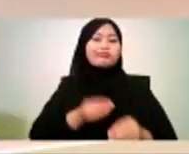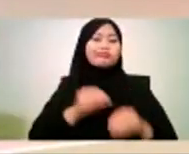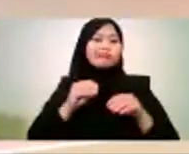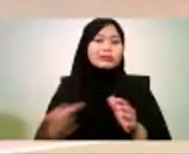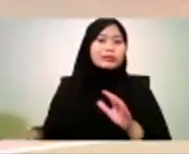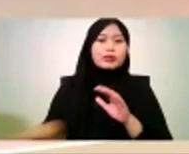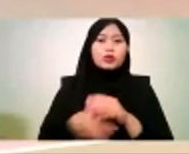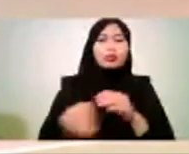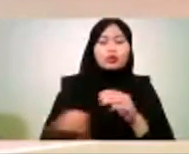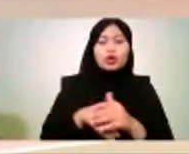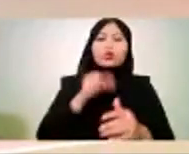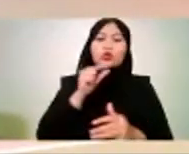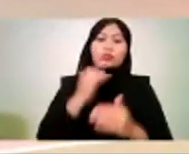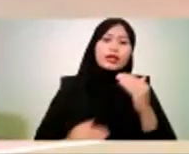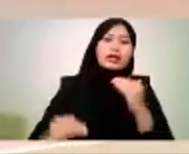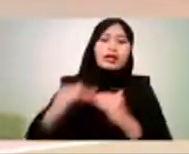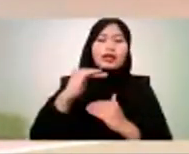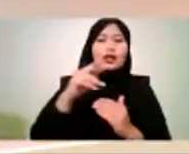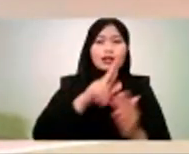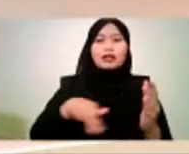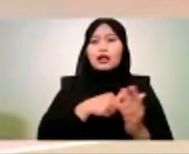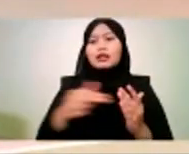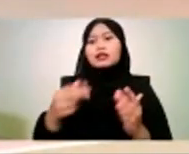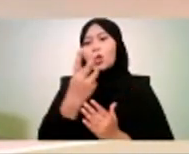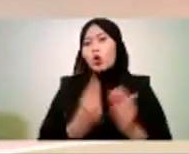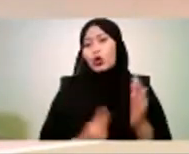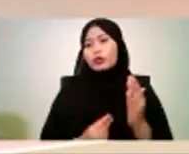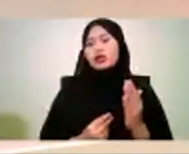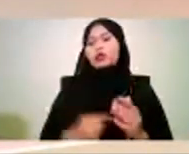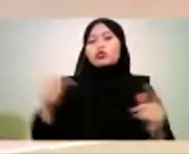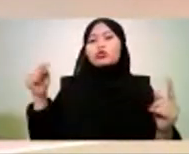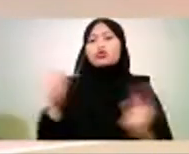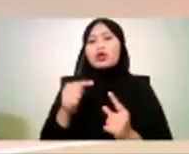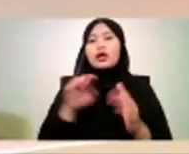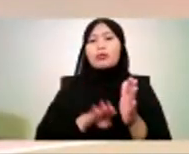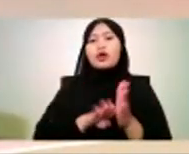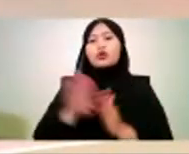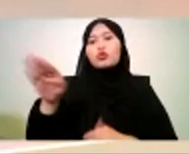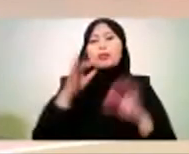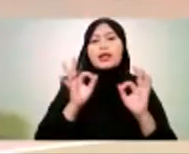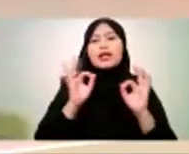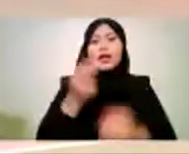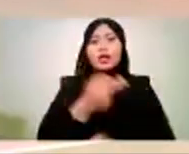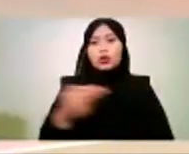dan peningkatan literasi perekonomian untuk kemajuan dunia pendidikan di Indonesia